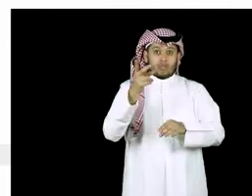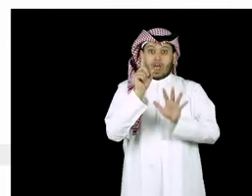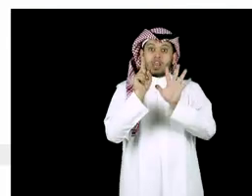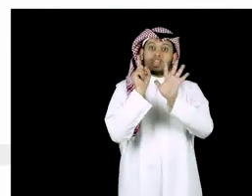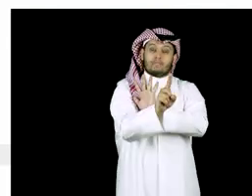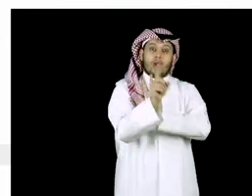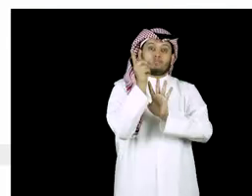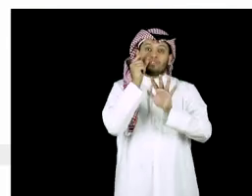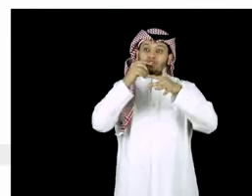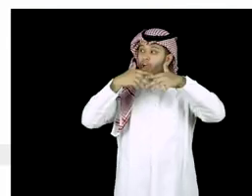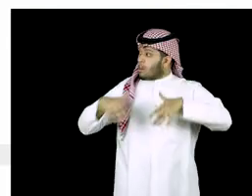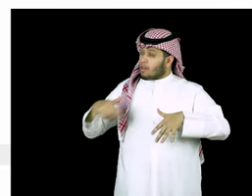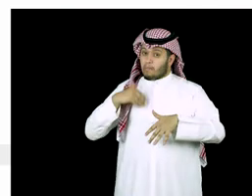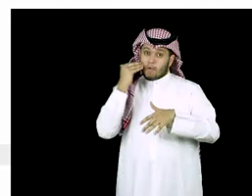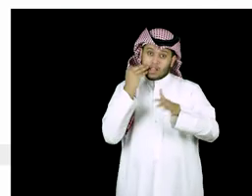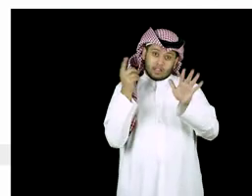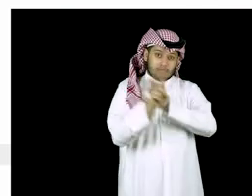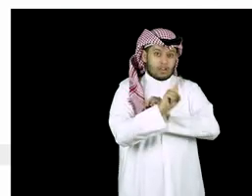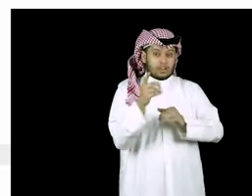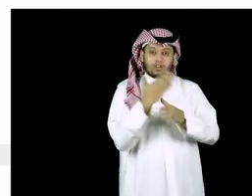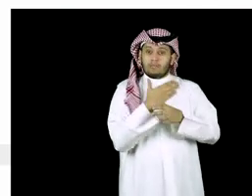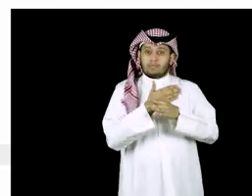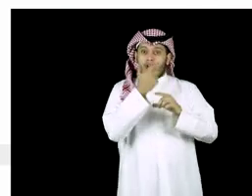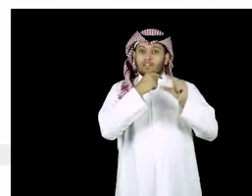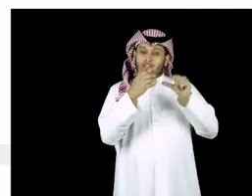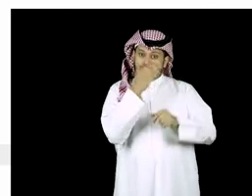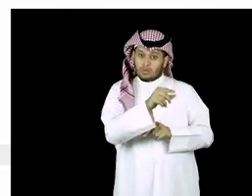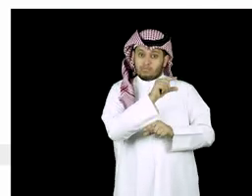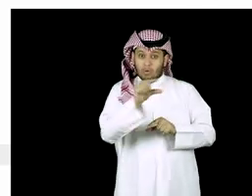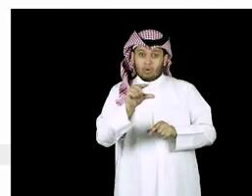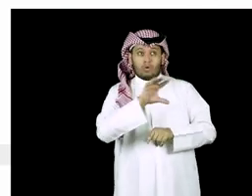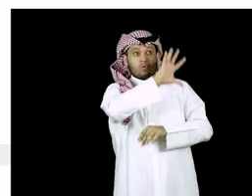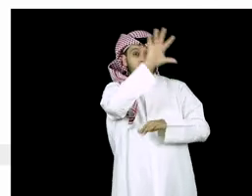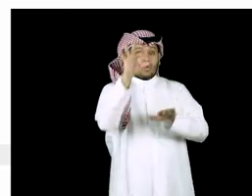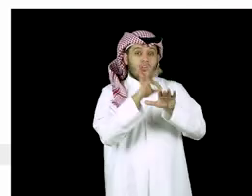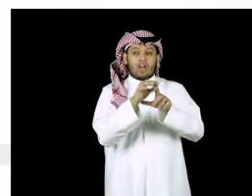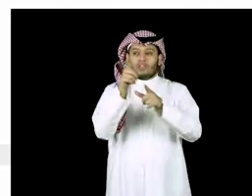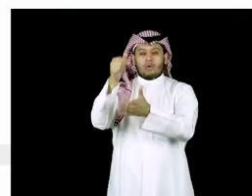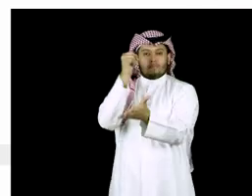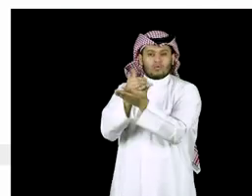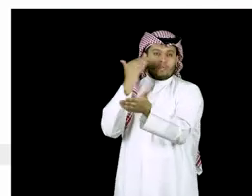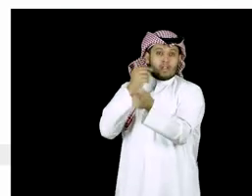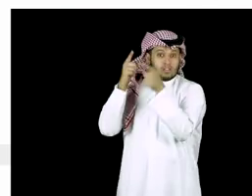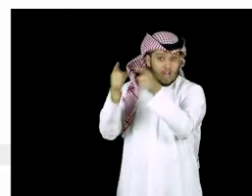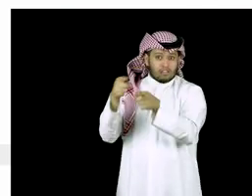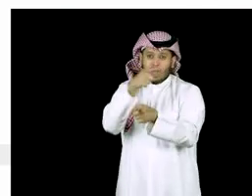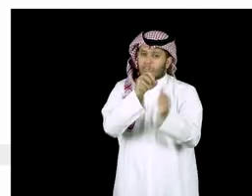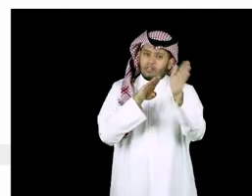بالرجال، للحديث: لا يفلح قوم ولوا أمرهم امرأة.